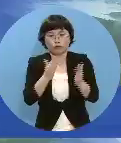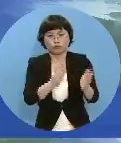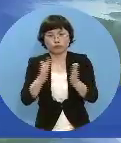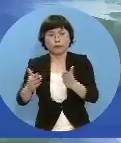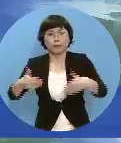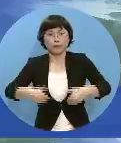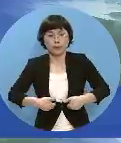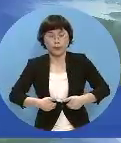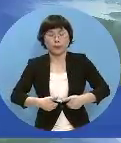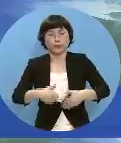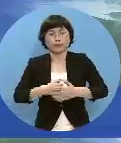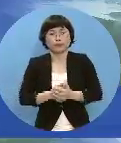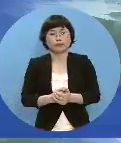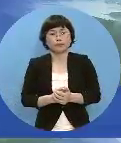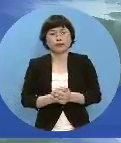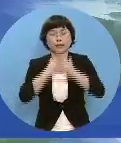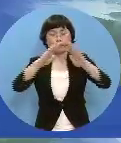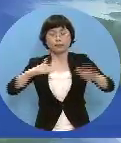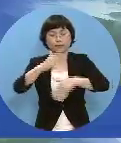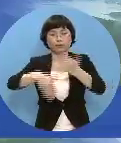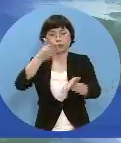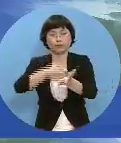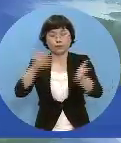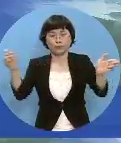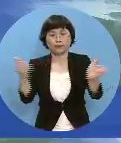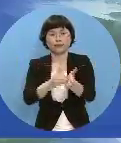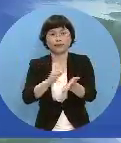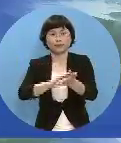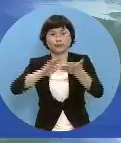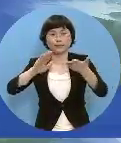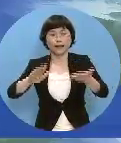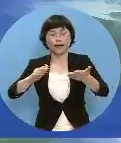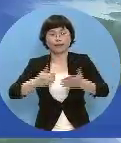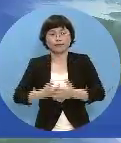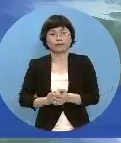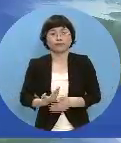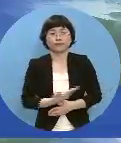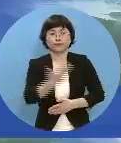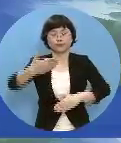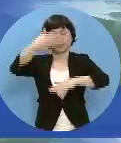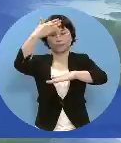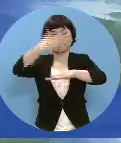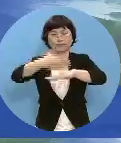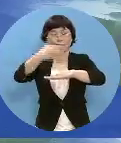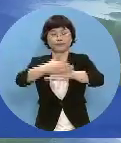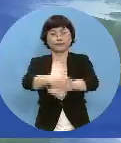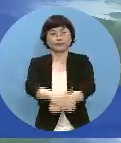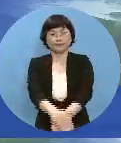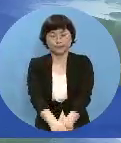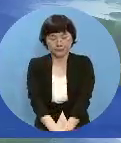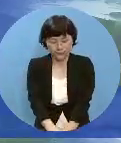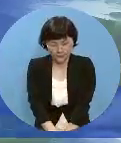대비해야겠습니다. 생명의 땅 전남 도종뉴스 여기서 마칩니다. 함께해 주신 여러분 고맙습니다.